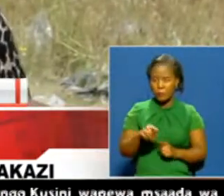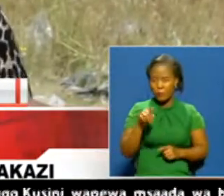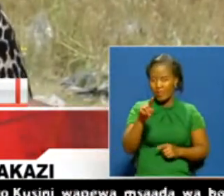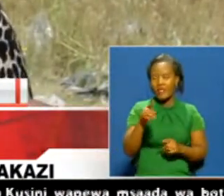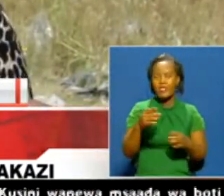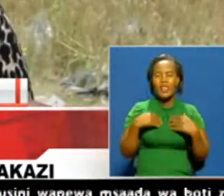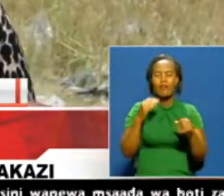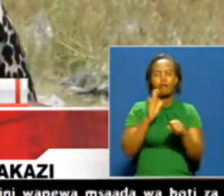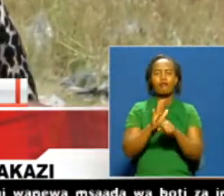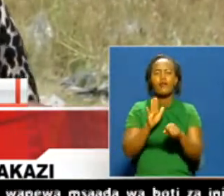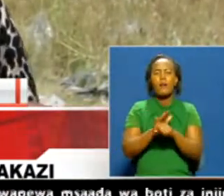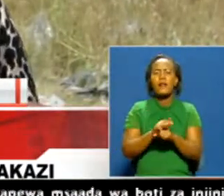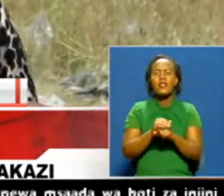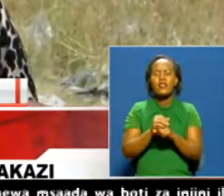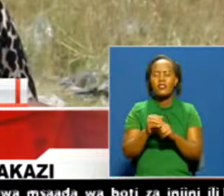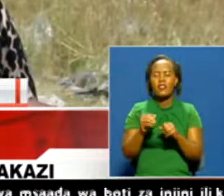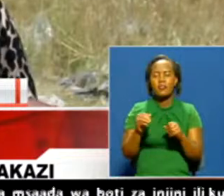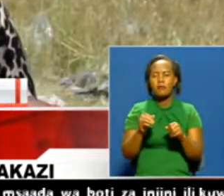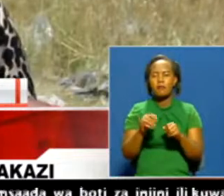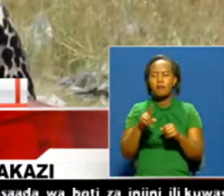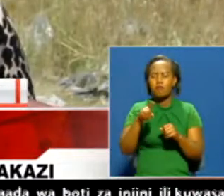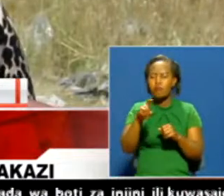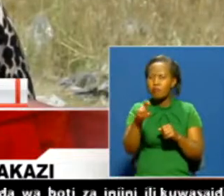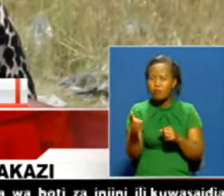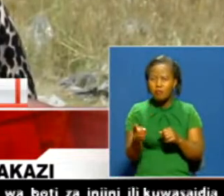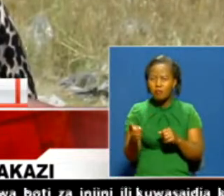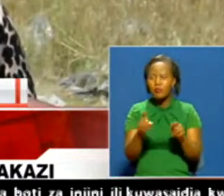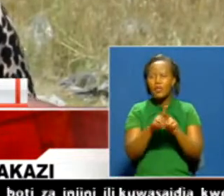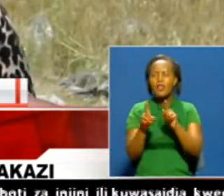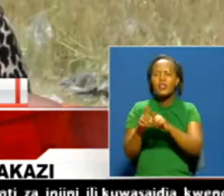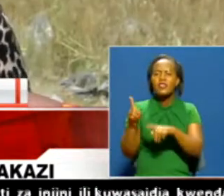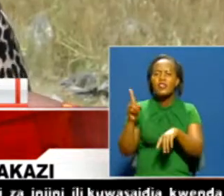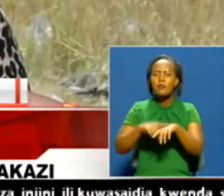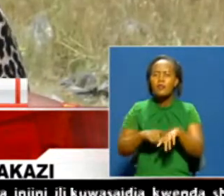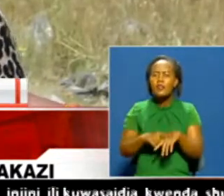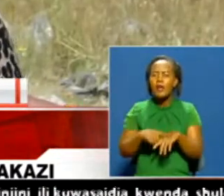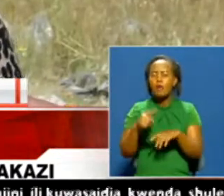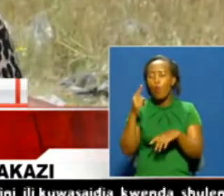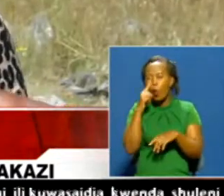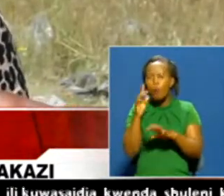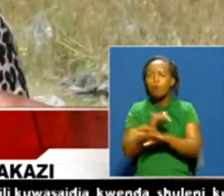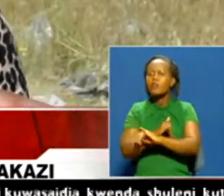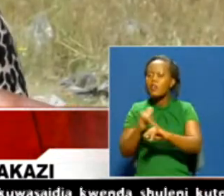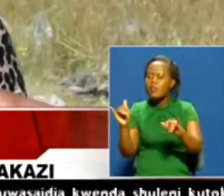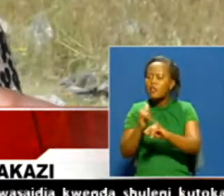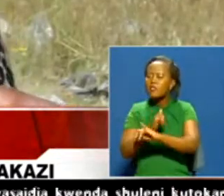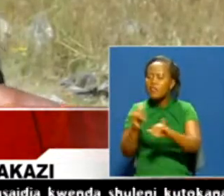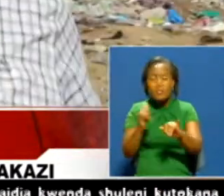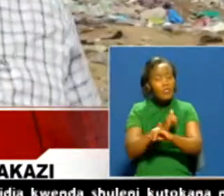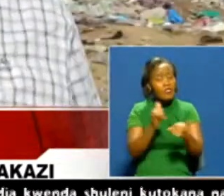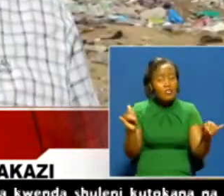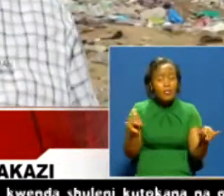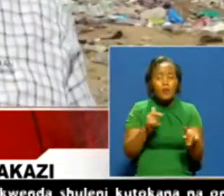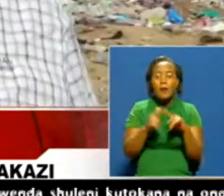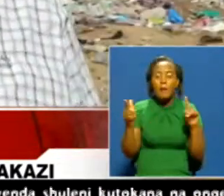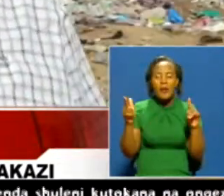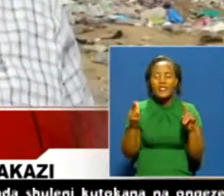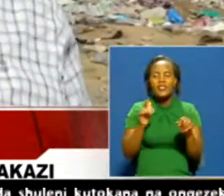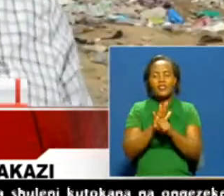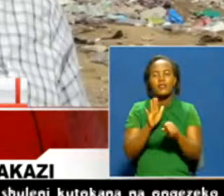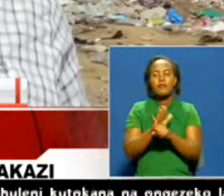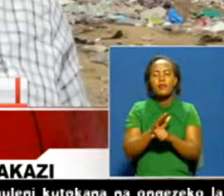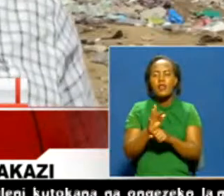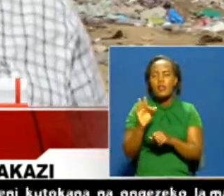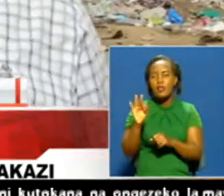mingi. Hata ukiwa paka kwa nyumba, ukiwa na usafi gani, inzi inakuwa mingi. Wale watu wameajiriwa